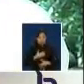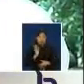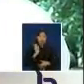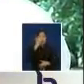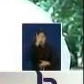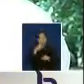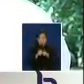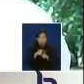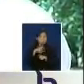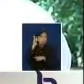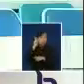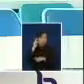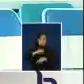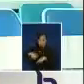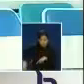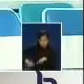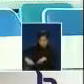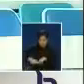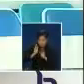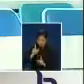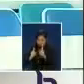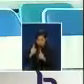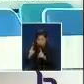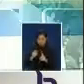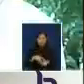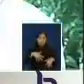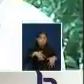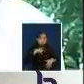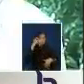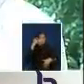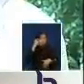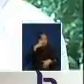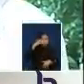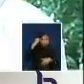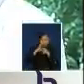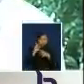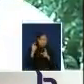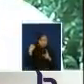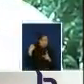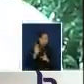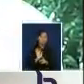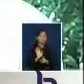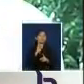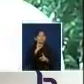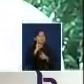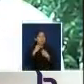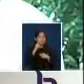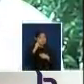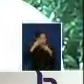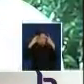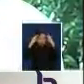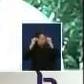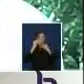เราก็มาคิดว่าของเราเป็นต้องตายหรือของเราจะตายไหมเนี่ยทุกคนก็เป็นแค่คิดอยู่นายกก็ย้ำเราว่าเรื่องนี้ว่าเราจะต้องทำไงเพราะนั้นกระทรวงสา